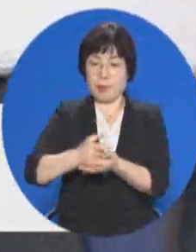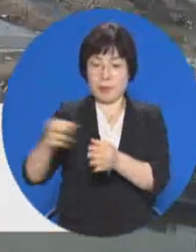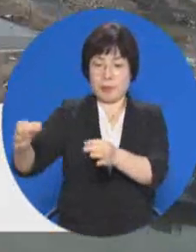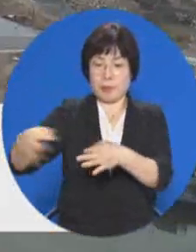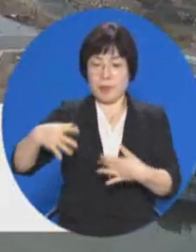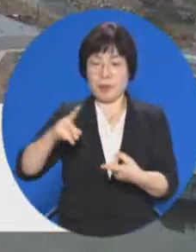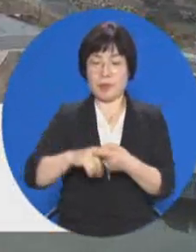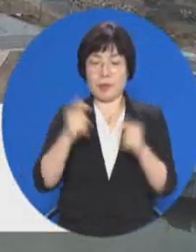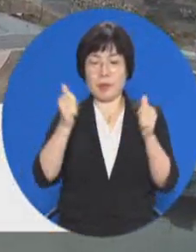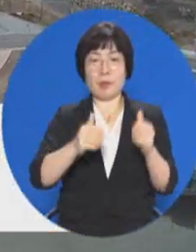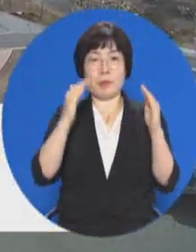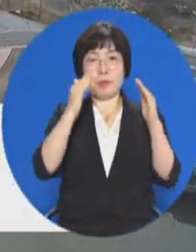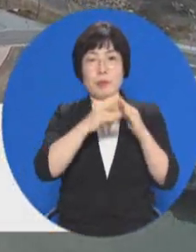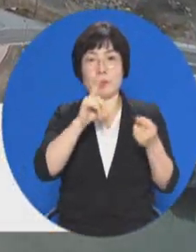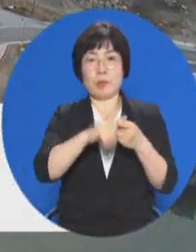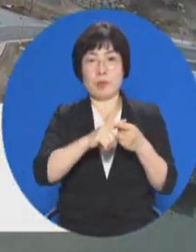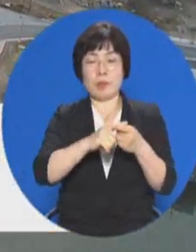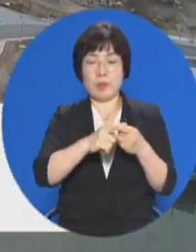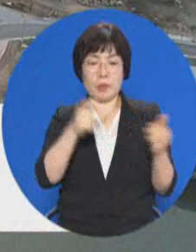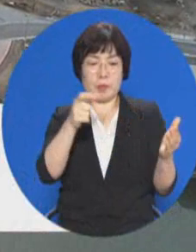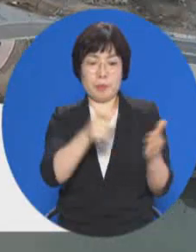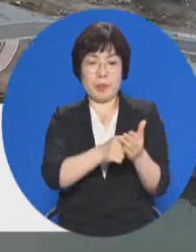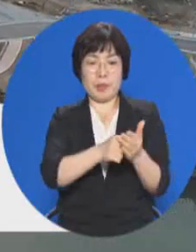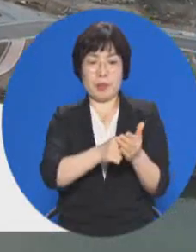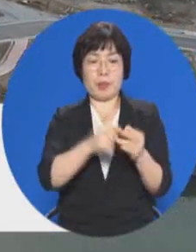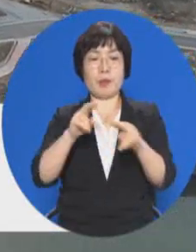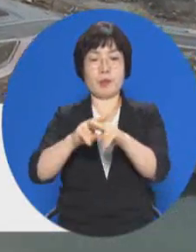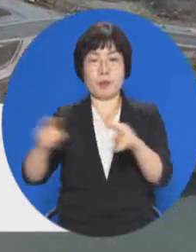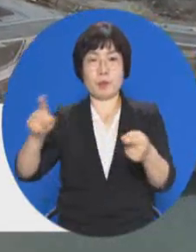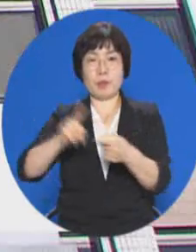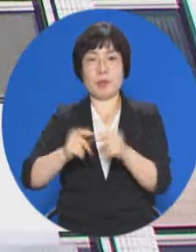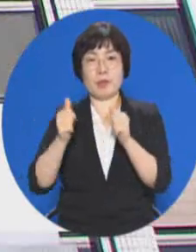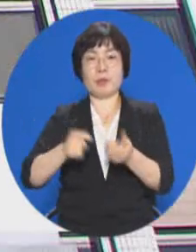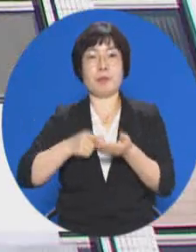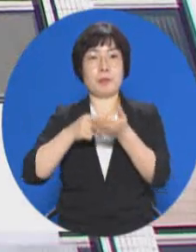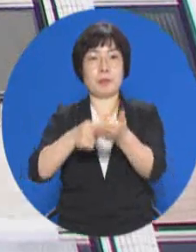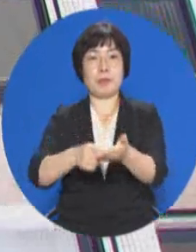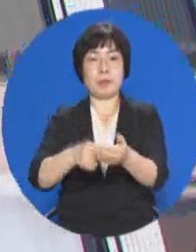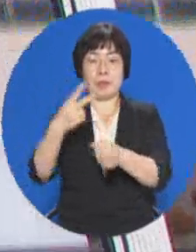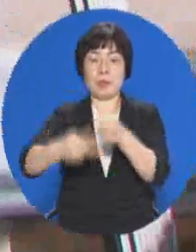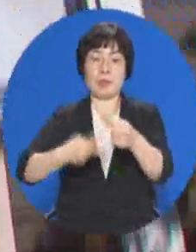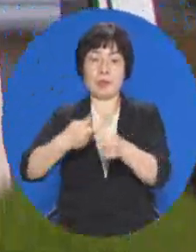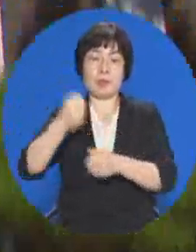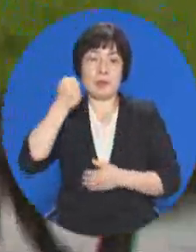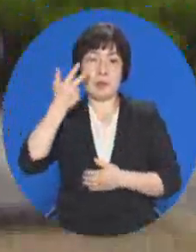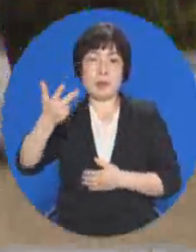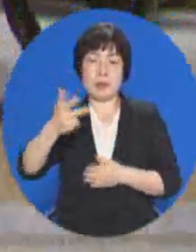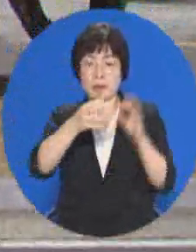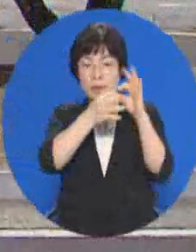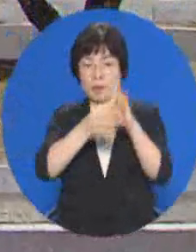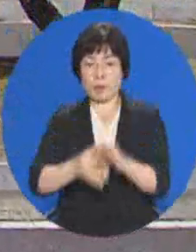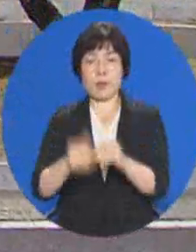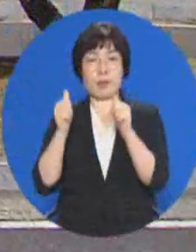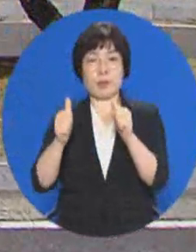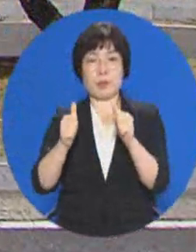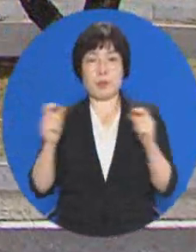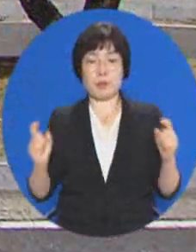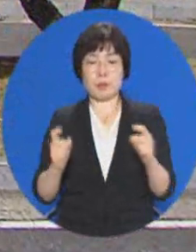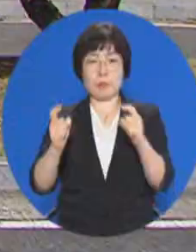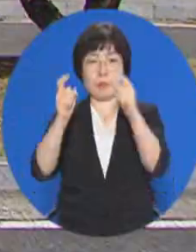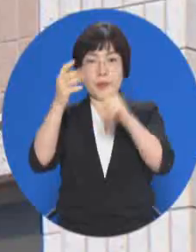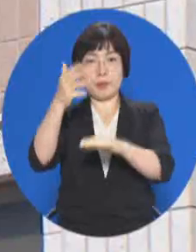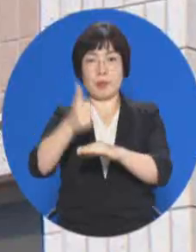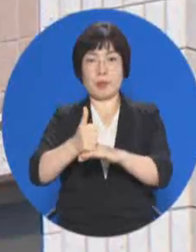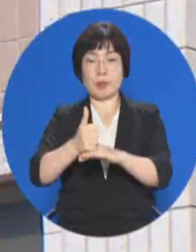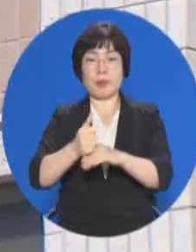법원에 매각 토지 소유권 이전 등기 소송을 제기했습니다. 2년 7개월여의 지리한 법정 공방 끝에 법원은